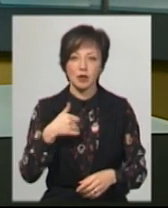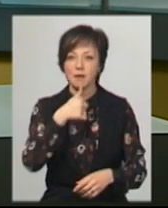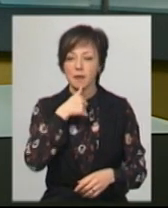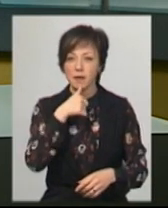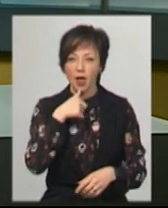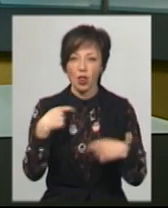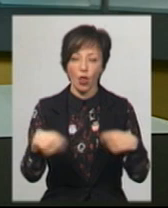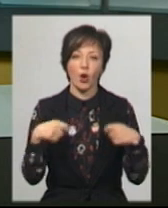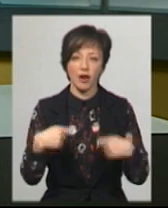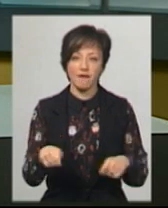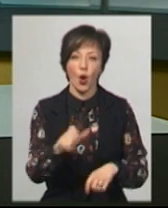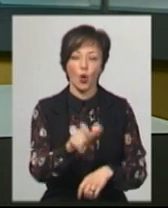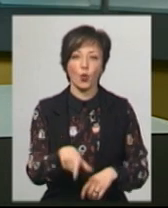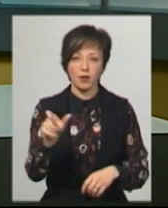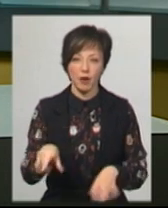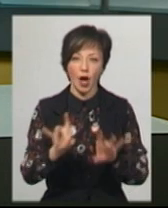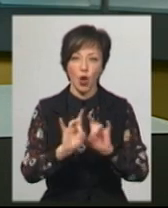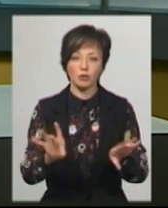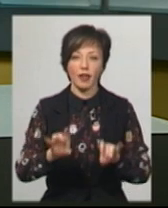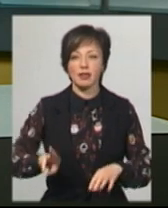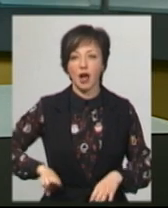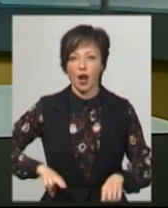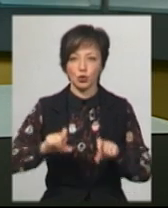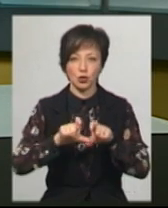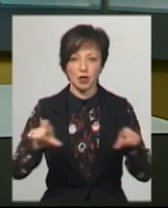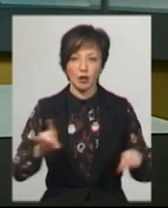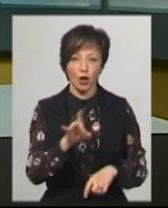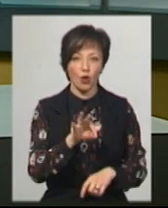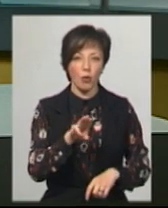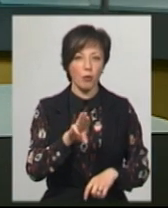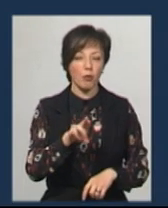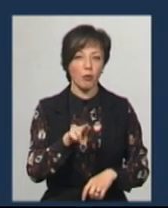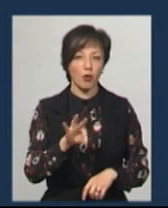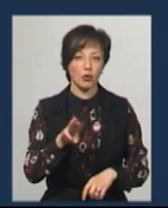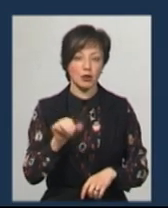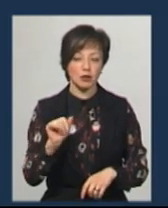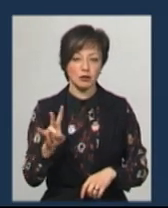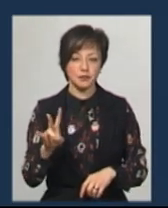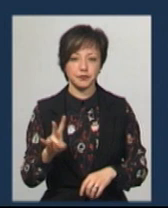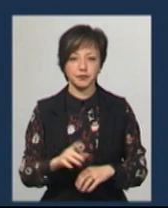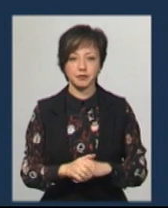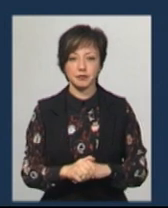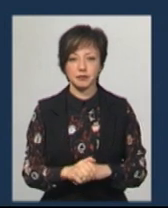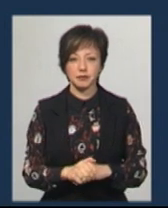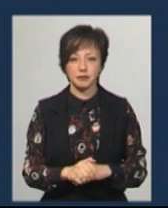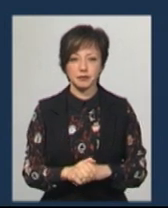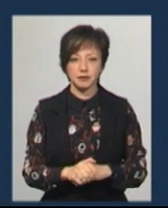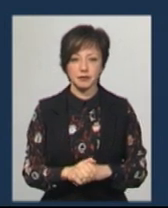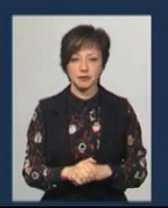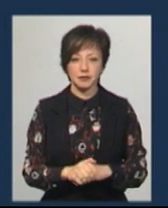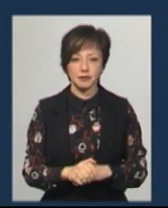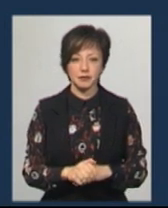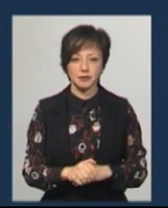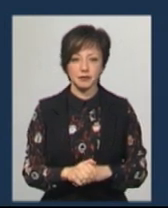торгівлю людьми. Про це розповів Суспільному директор закладу Андрій Ропотан. Звідки знаєте, поліція все робила.